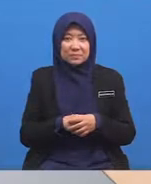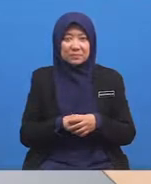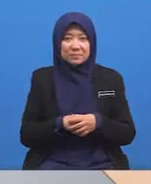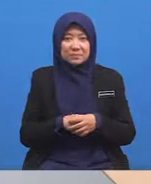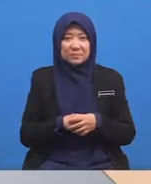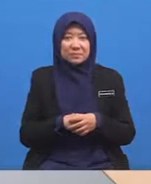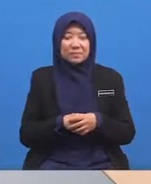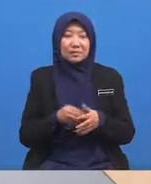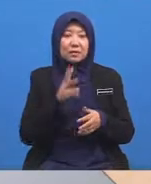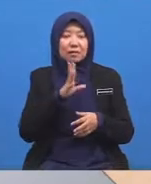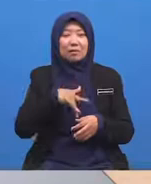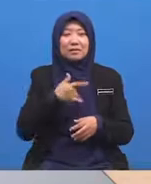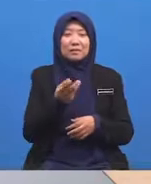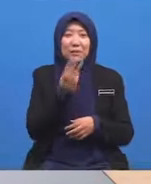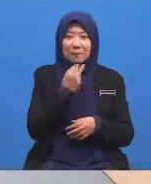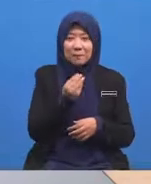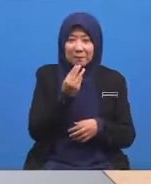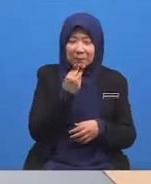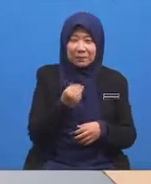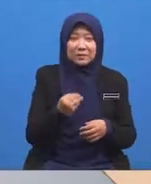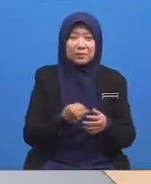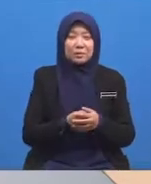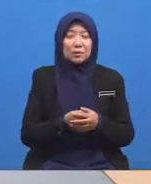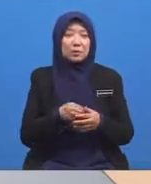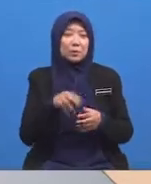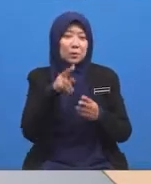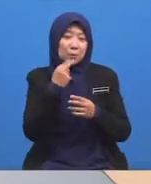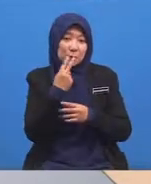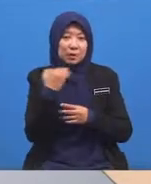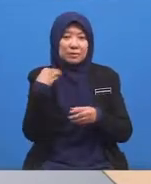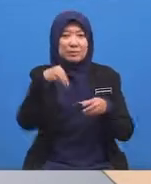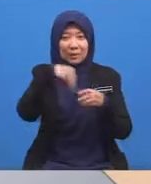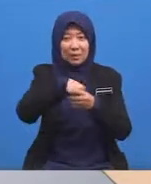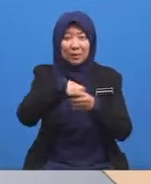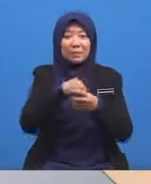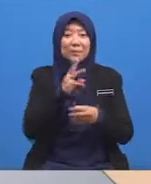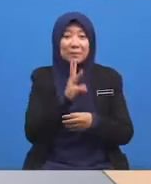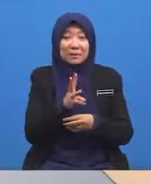Hey, air ini berasa manis. Gula masih berada di dalam air ini.